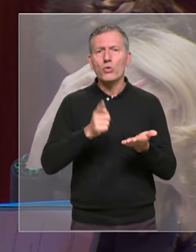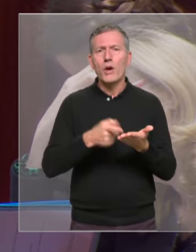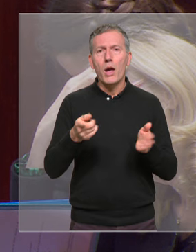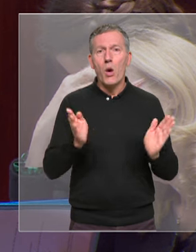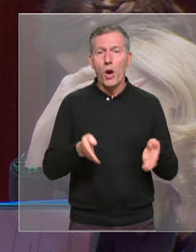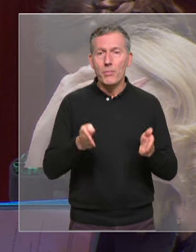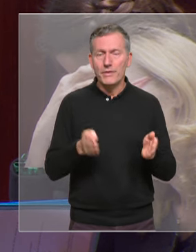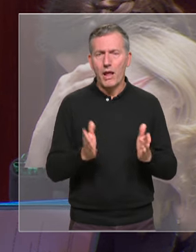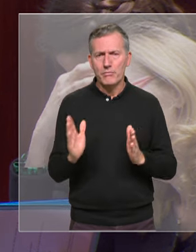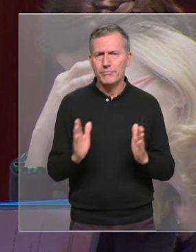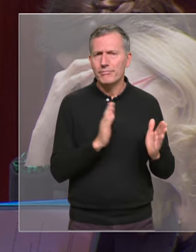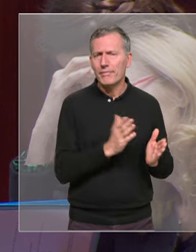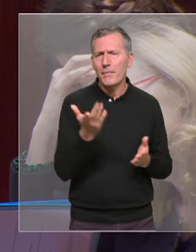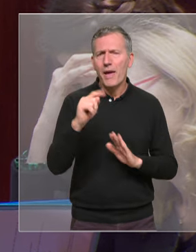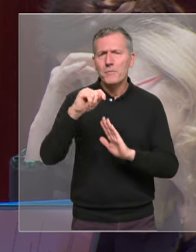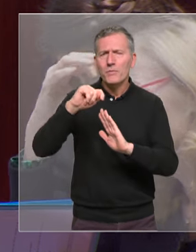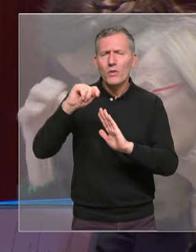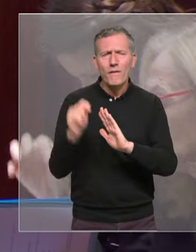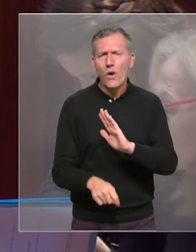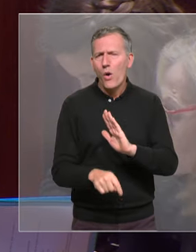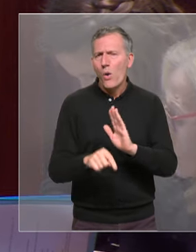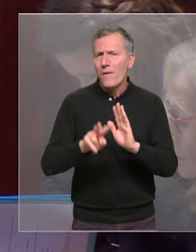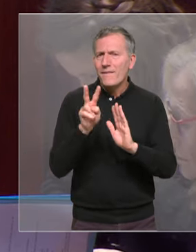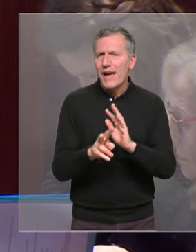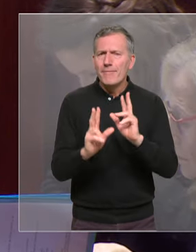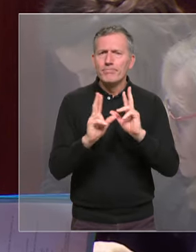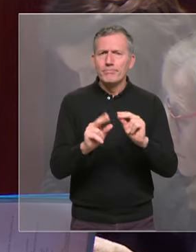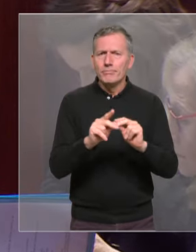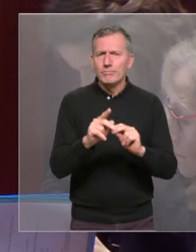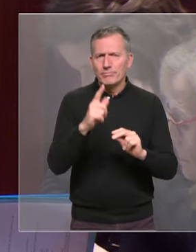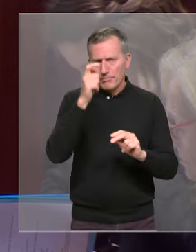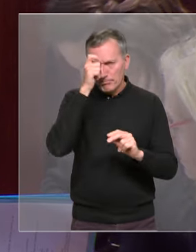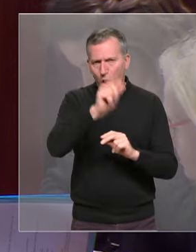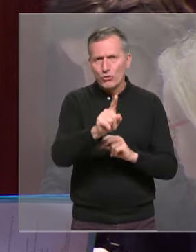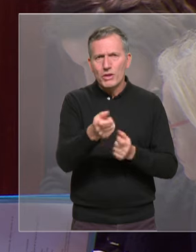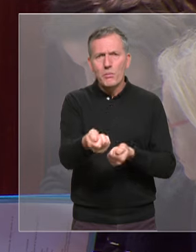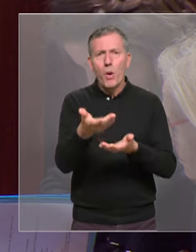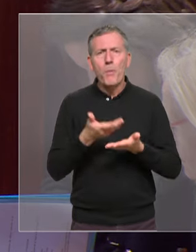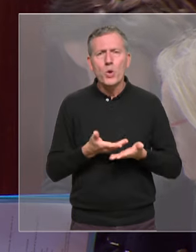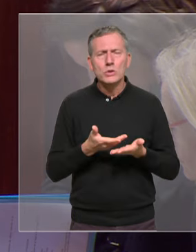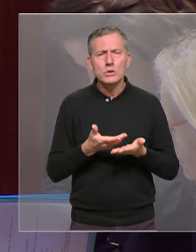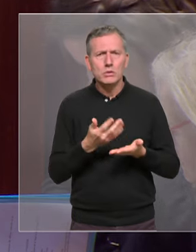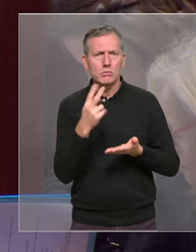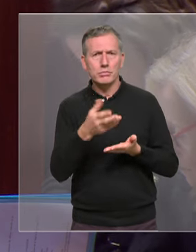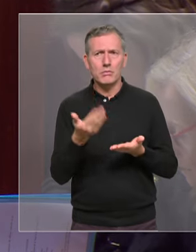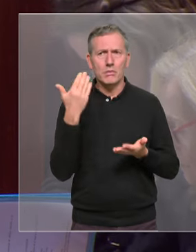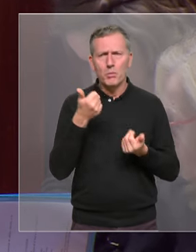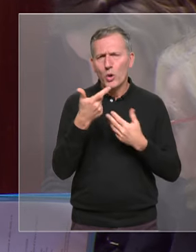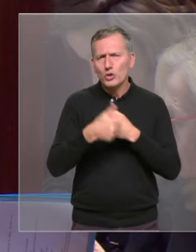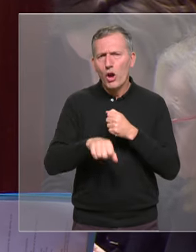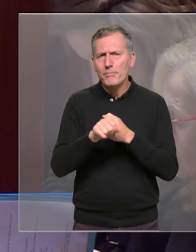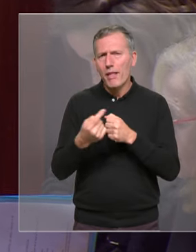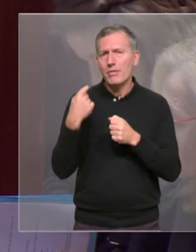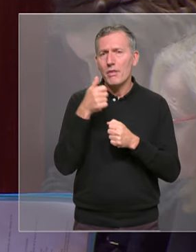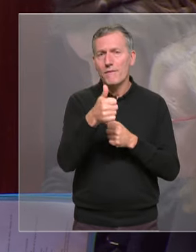fond, Monsieur Benz, là aussi, c'est de l'illogisme de vos propositions. Je me souviens qu'il y a quelques mois ou quelques semaines, vous